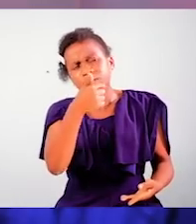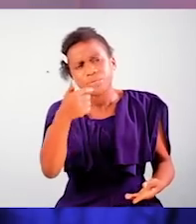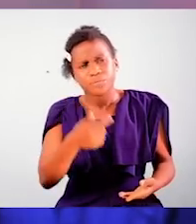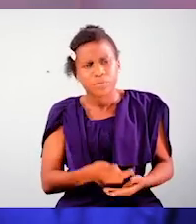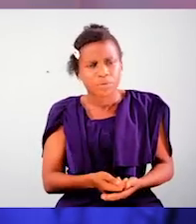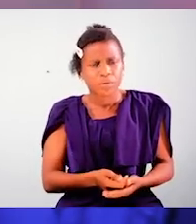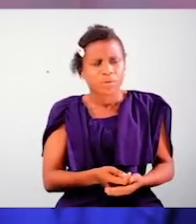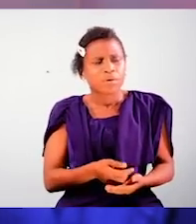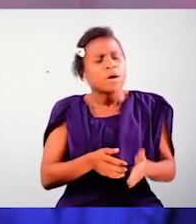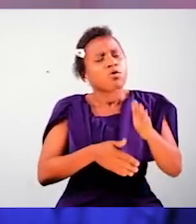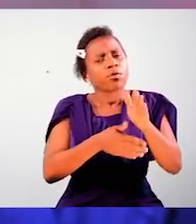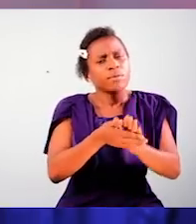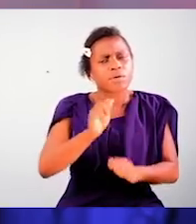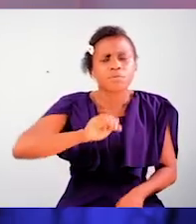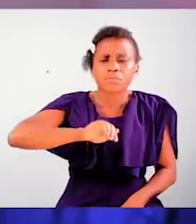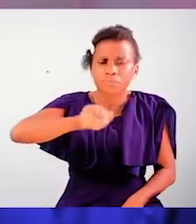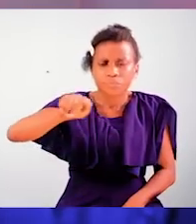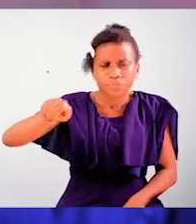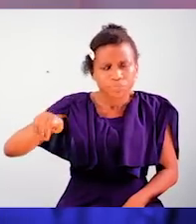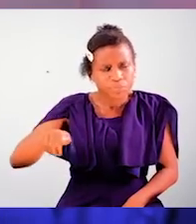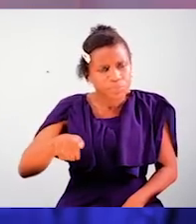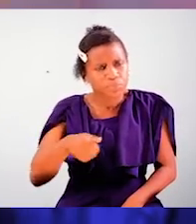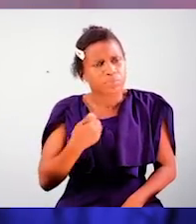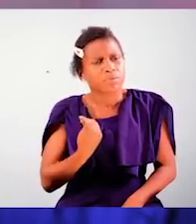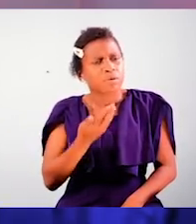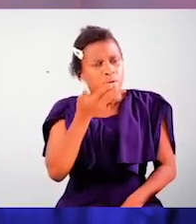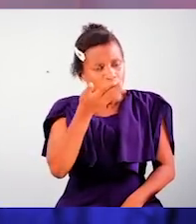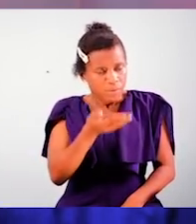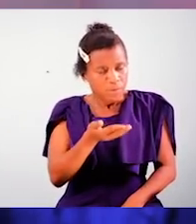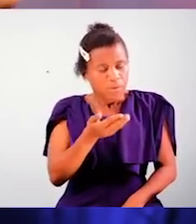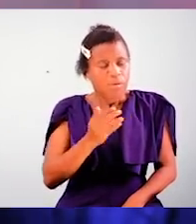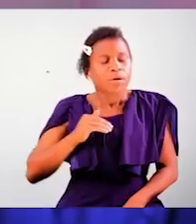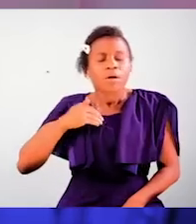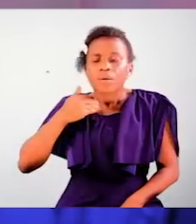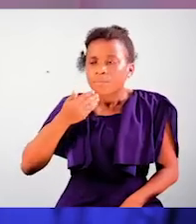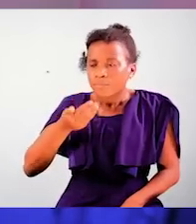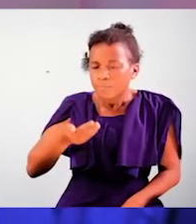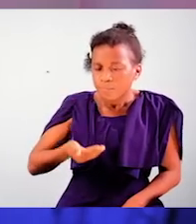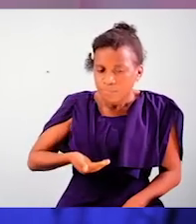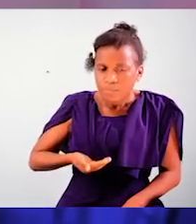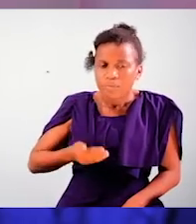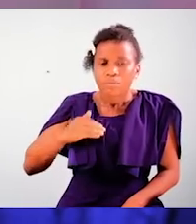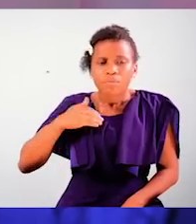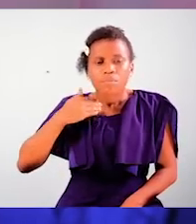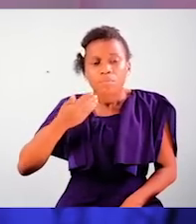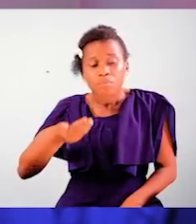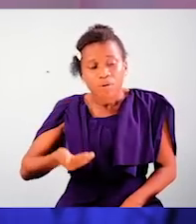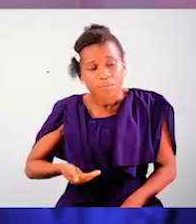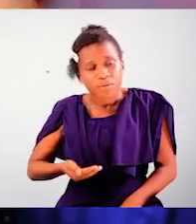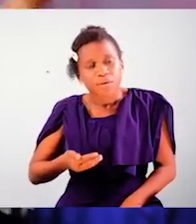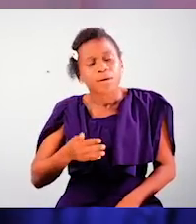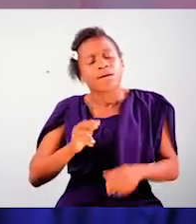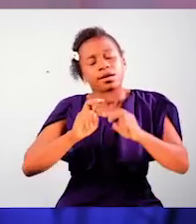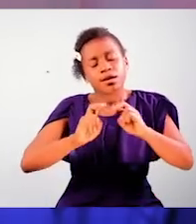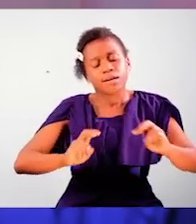watu. Kitu kinaniuma mwanamke anaenda kutafuta fedha kulisha watoto wake. Wewe unakuja unaziiba. Mwanaume dume zima na ndevu